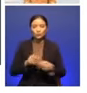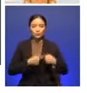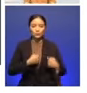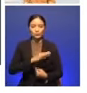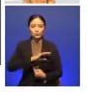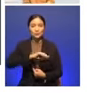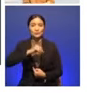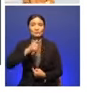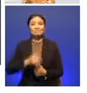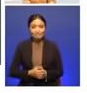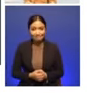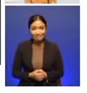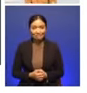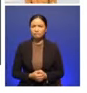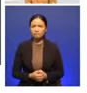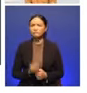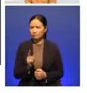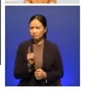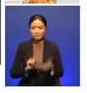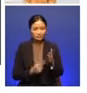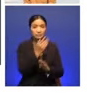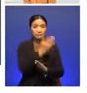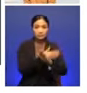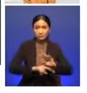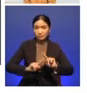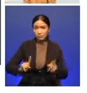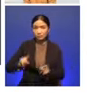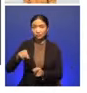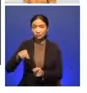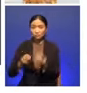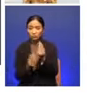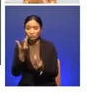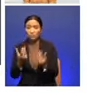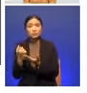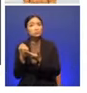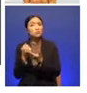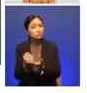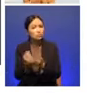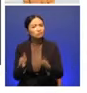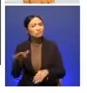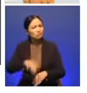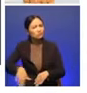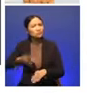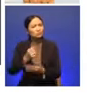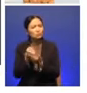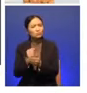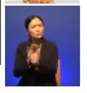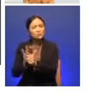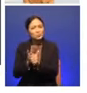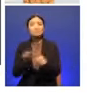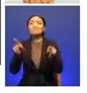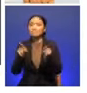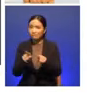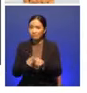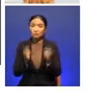ยครับเริ่มจากผู้พิการแต่สวนบำบัดเหล่านี้กลับมาบำบัดคนปกติครับนะครับที่มีความเ